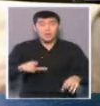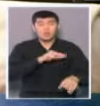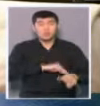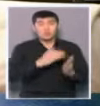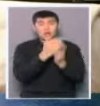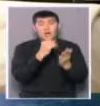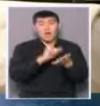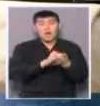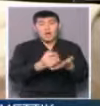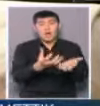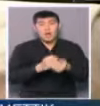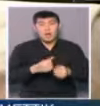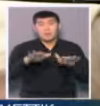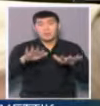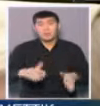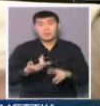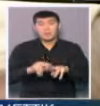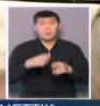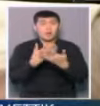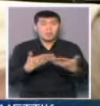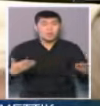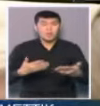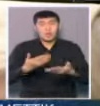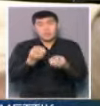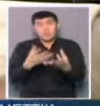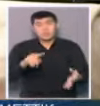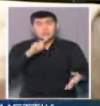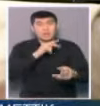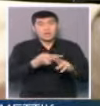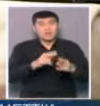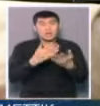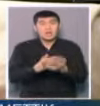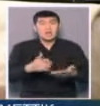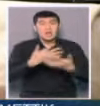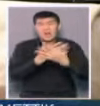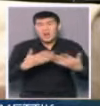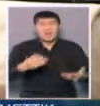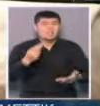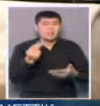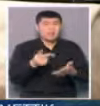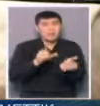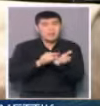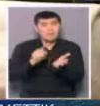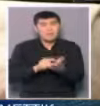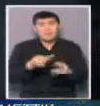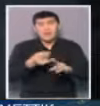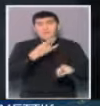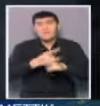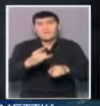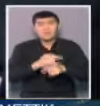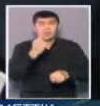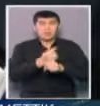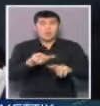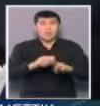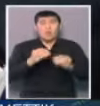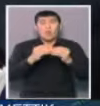қағаз жүзінде есеп үшін орналастырған, немесе бұл көлеңкелі экономика. Мұның арты салыққа және әлеуметтік төлем мен зейнетақыға кері әсер етеді.